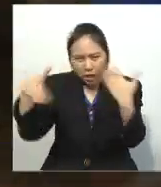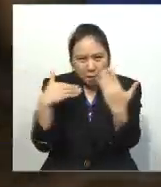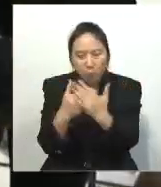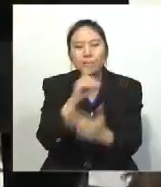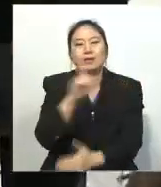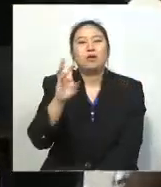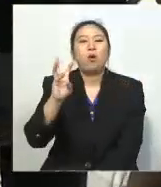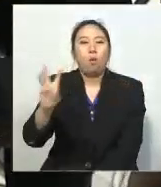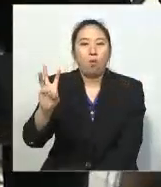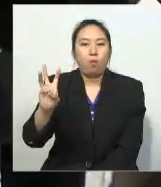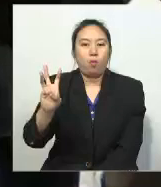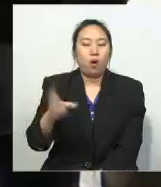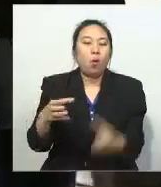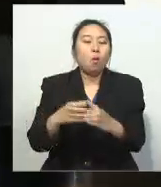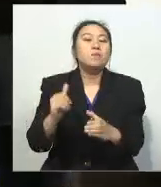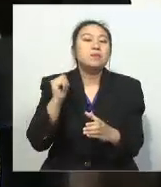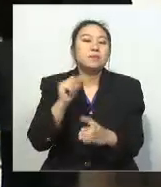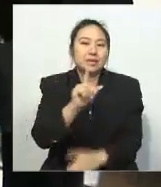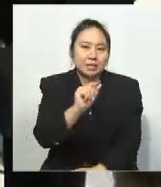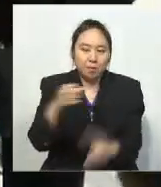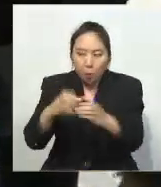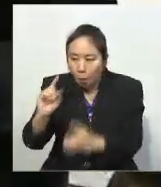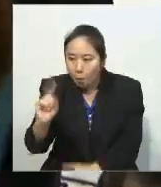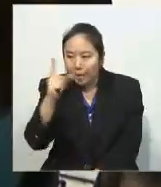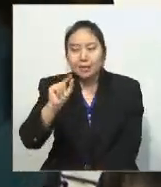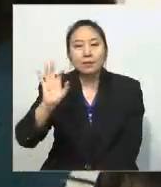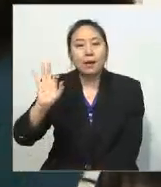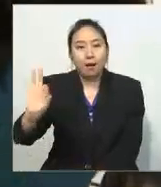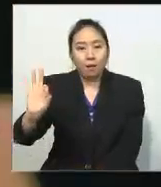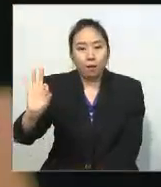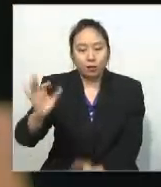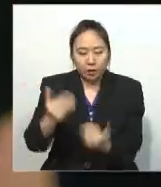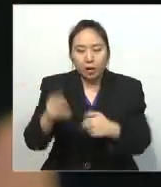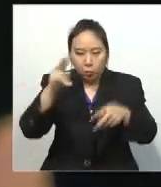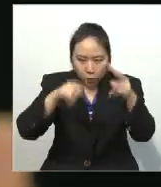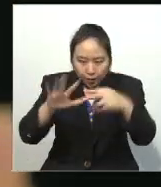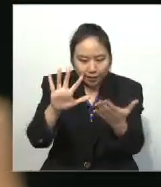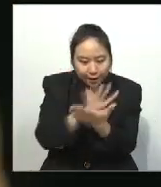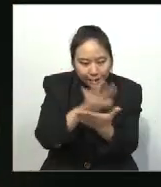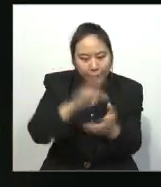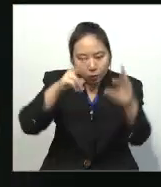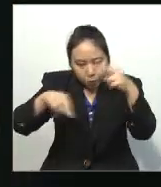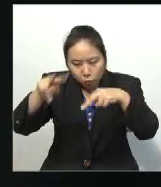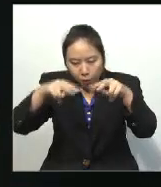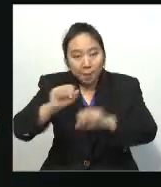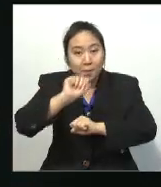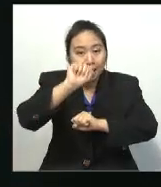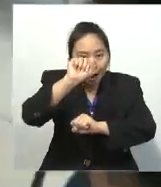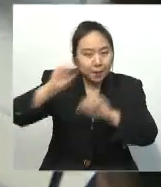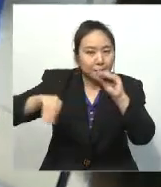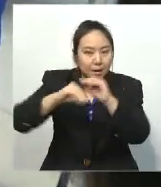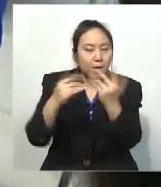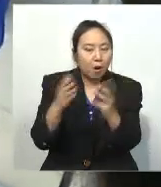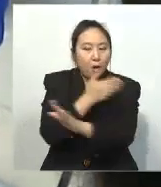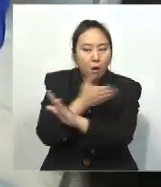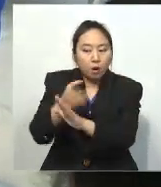การเมืองครับโดยพรรคการเมืองเดิม20พรรคพรรคการเมืองใหม่29พรรคซึ่งทยอยตรวจสอบเอกสารและประกาศเพิ่มเติมไปจนถึงก่อนวันปิด